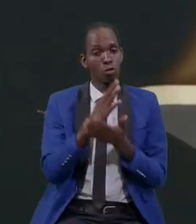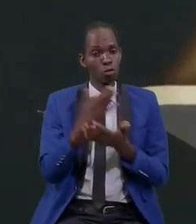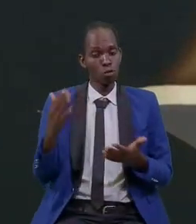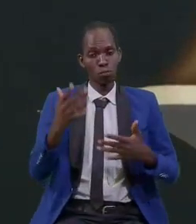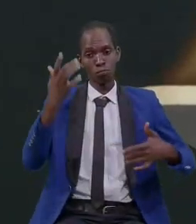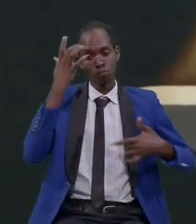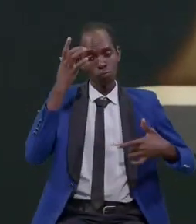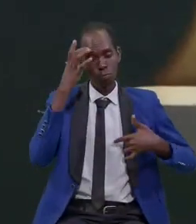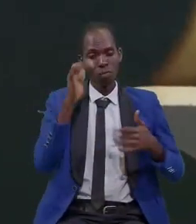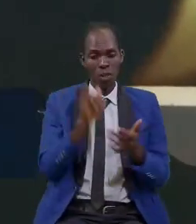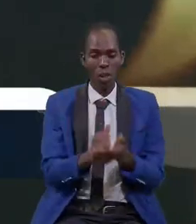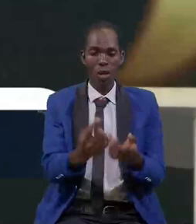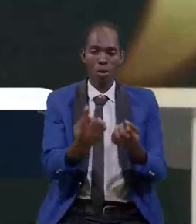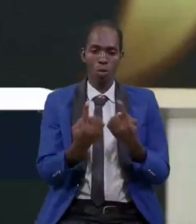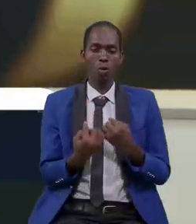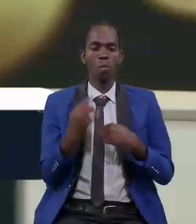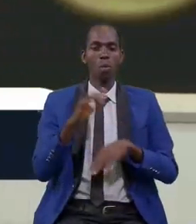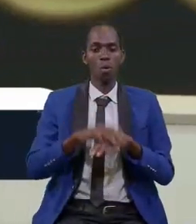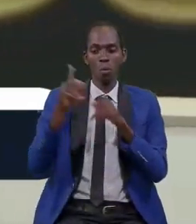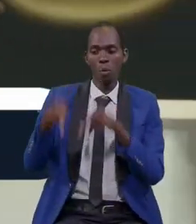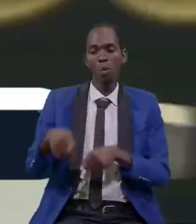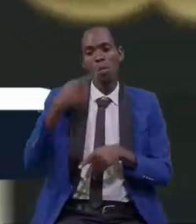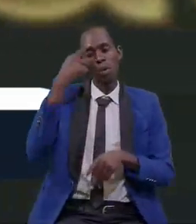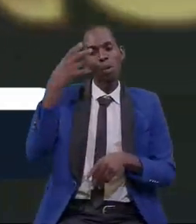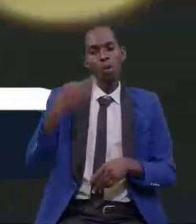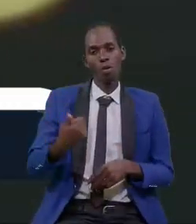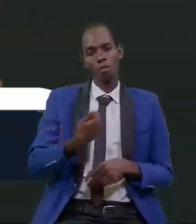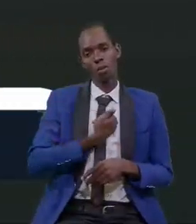Des maladies qui viennent à cause du moi.